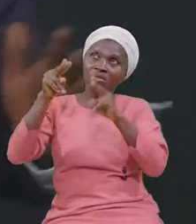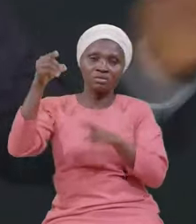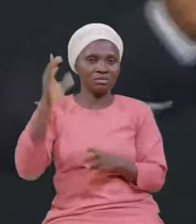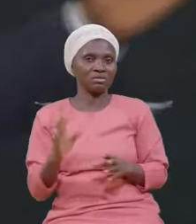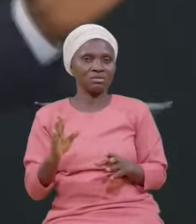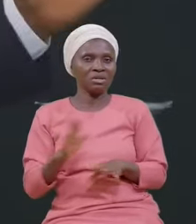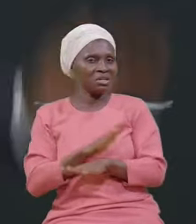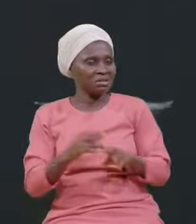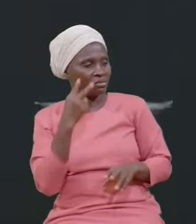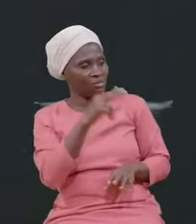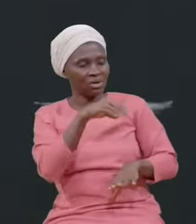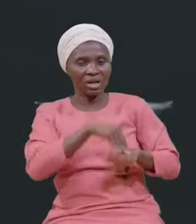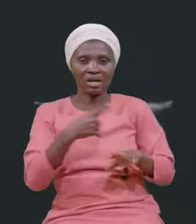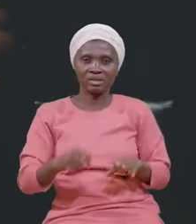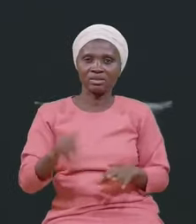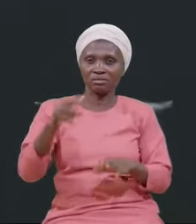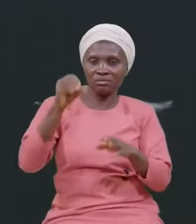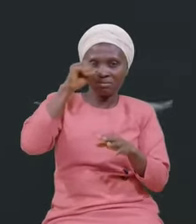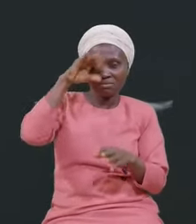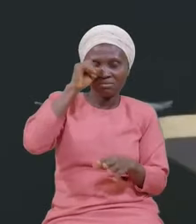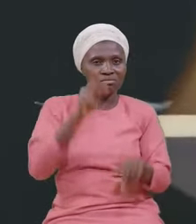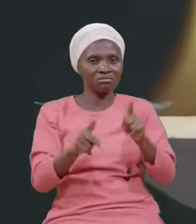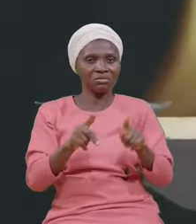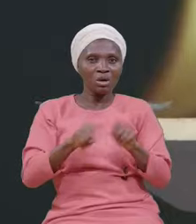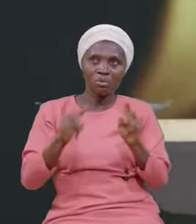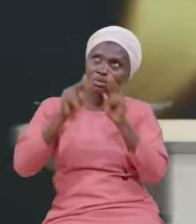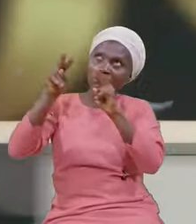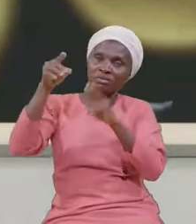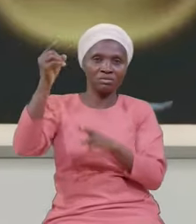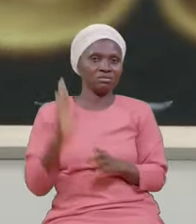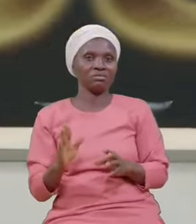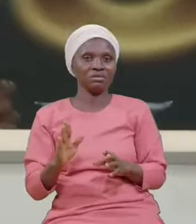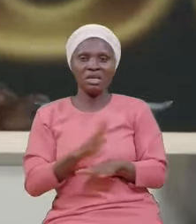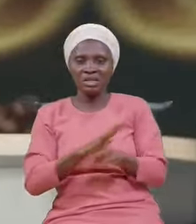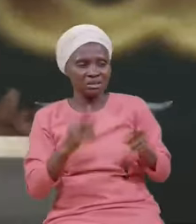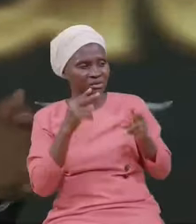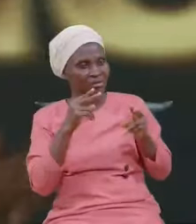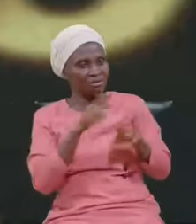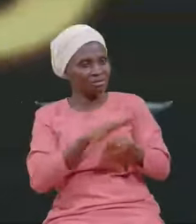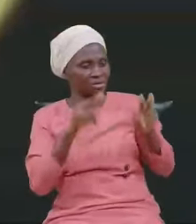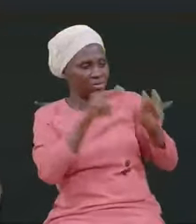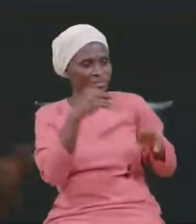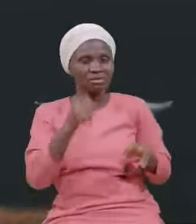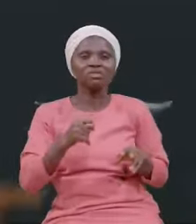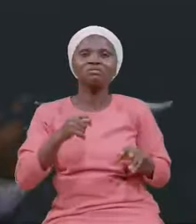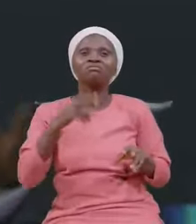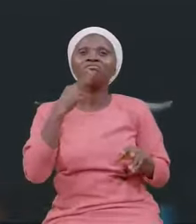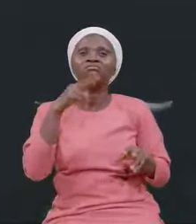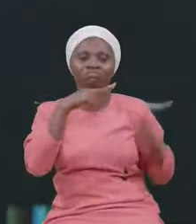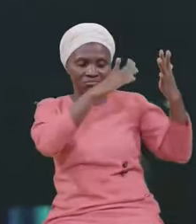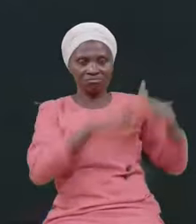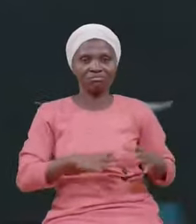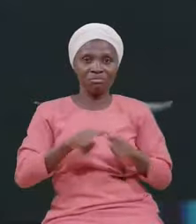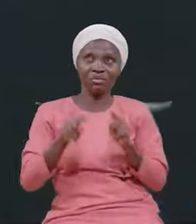voyait l'invisible. Devant la mer rouge, il ne voyait pas la mer rouge, il voyait l'invisible. Et quand